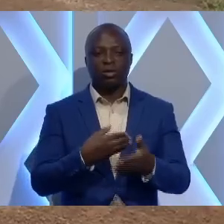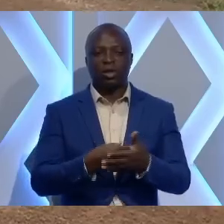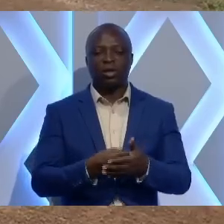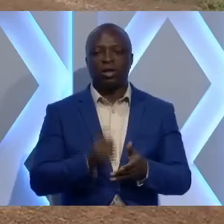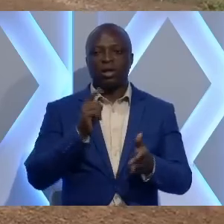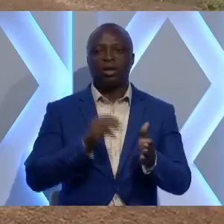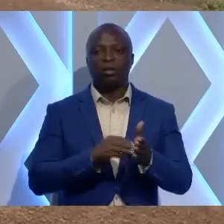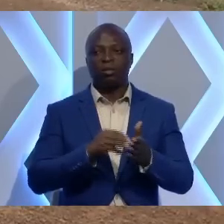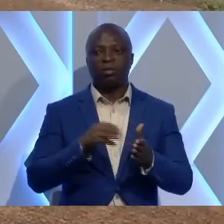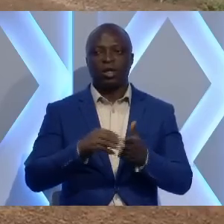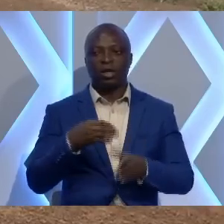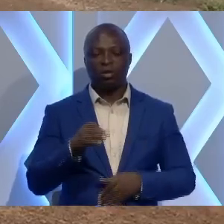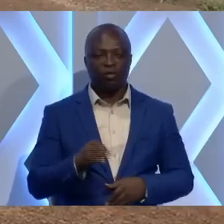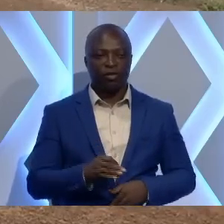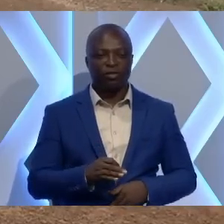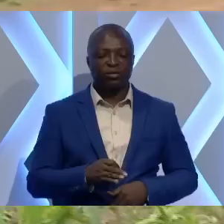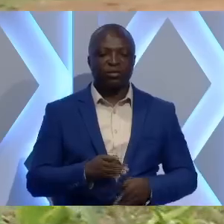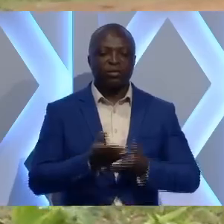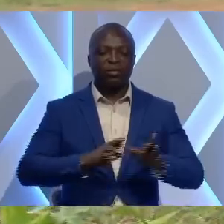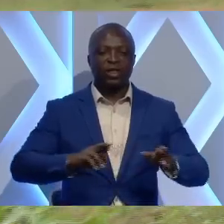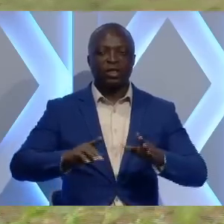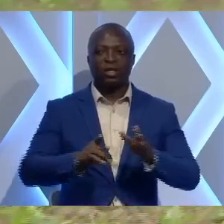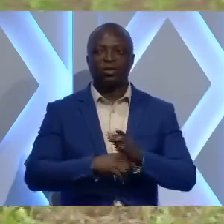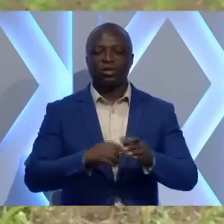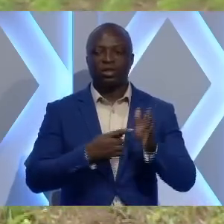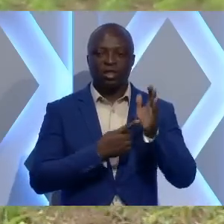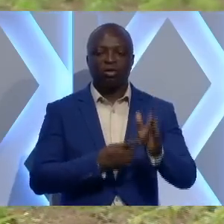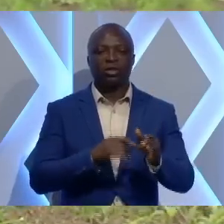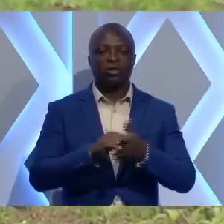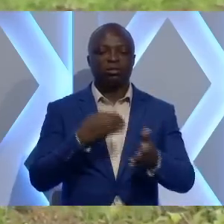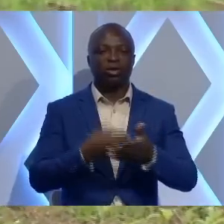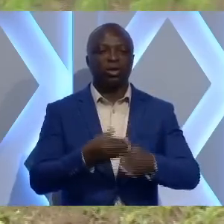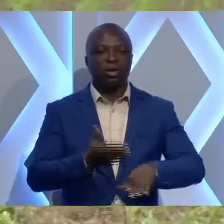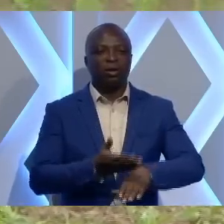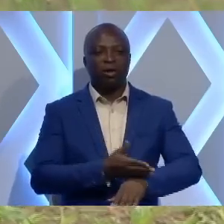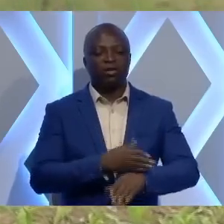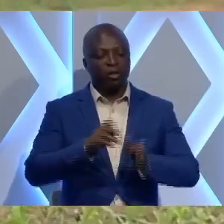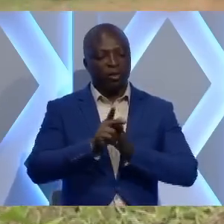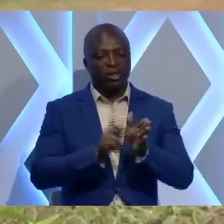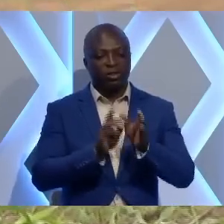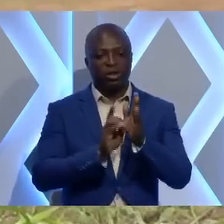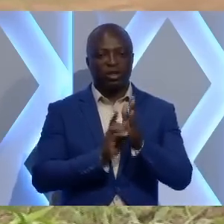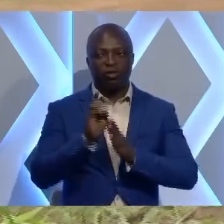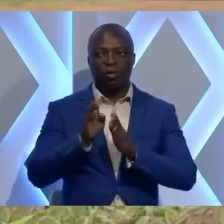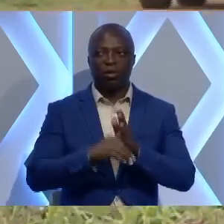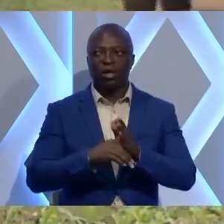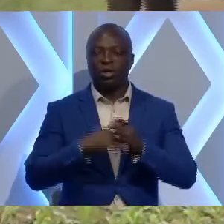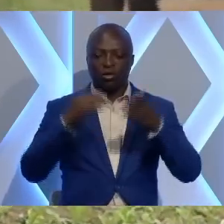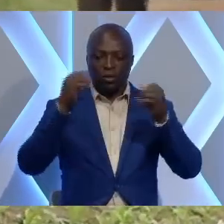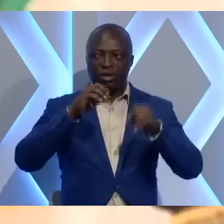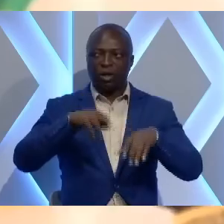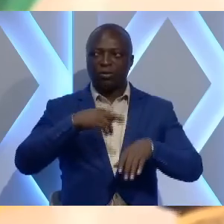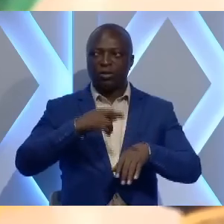1 milliard de francs CFA. Des réalisations qui témoignent de la bonne marche de la politique de développement du président